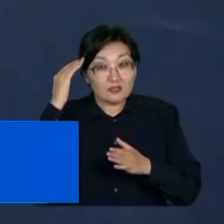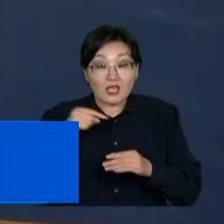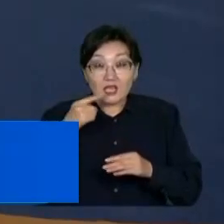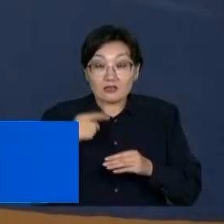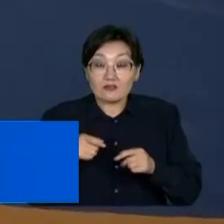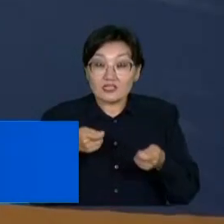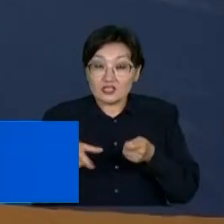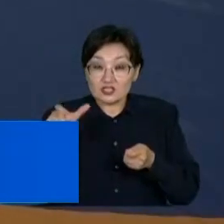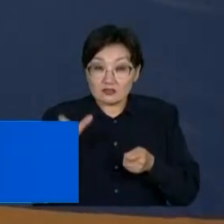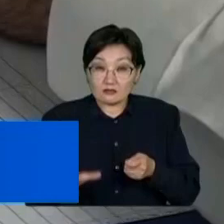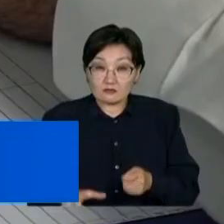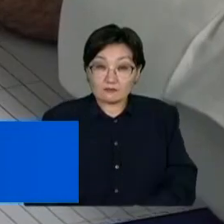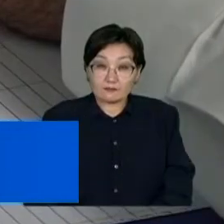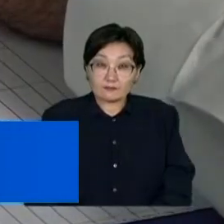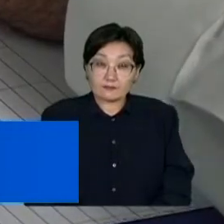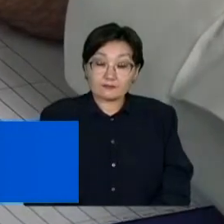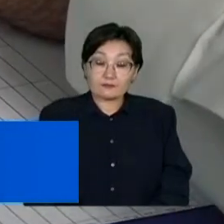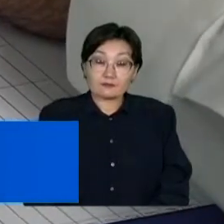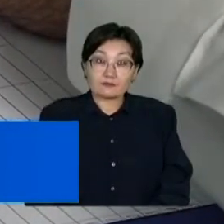организаторы.